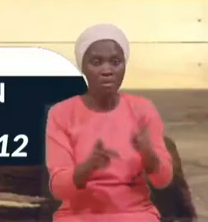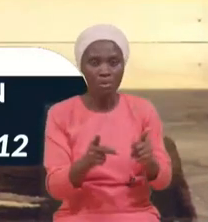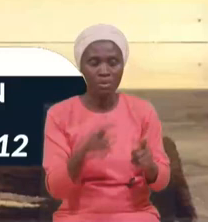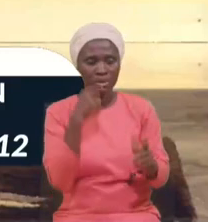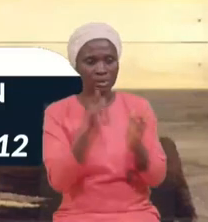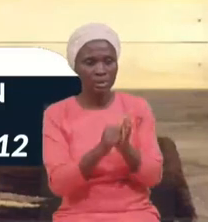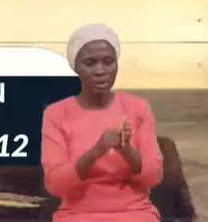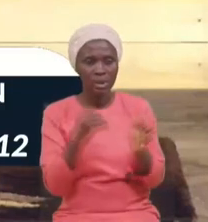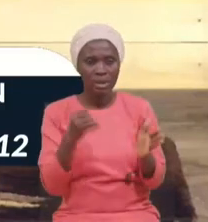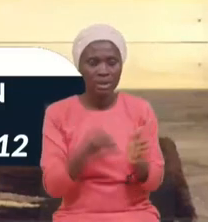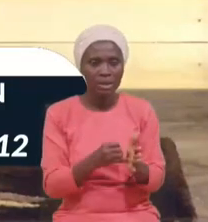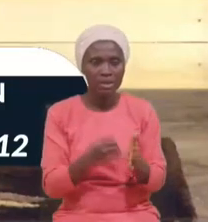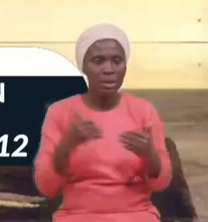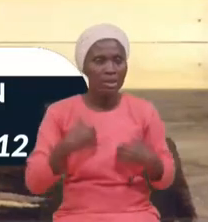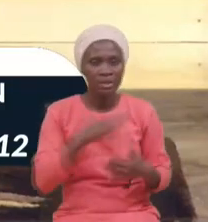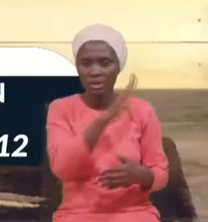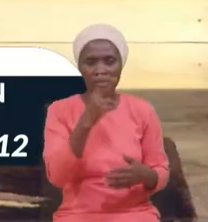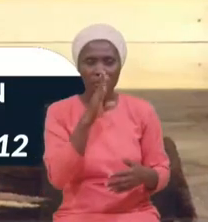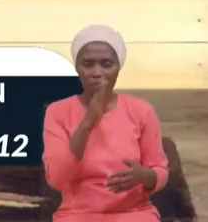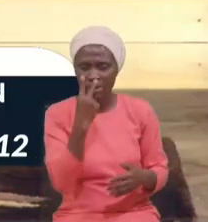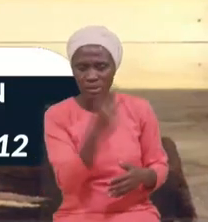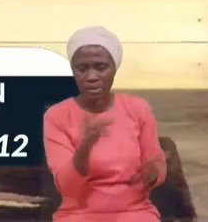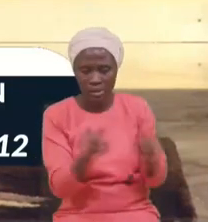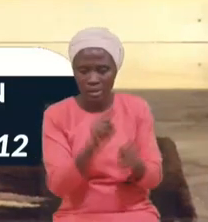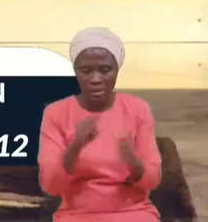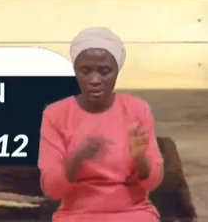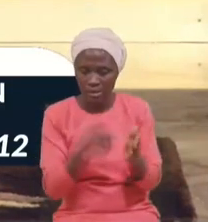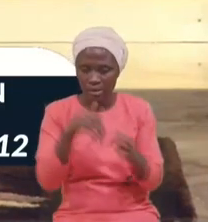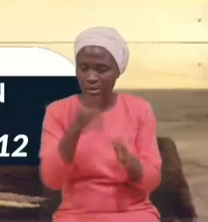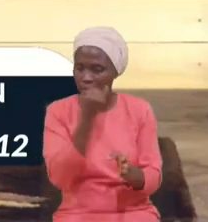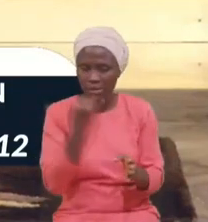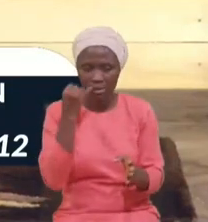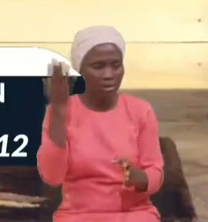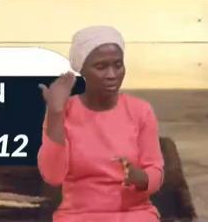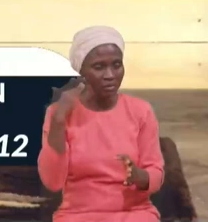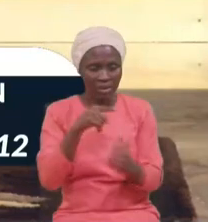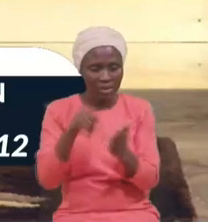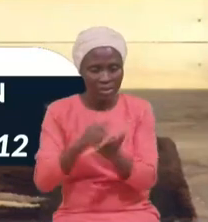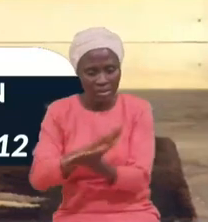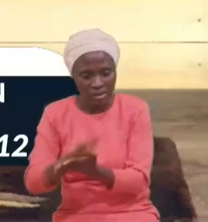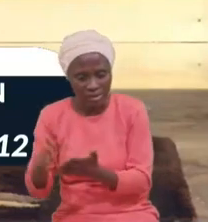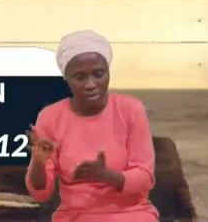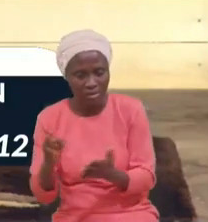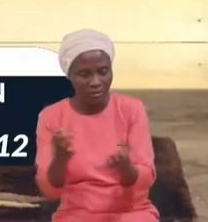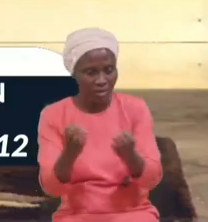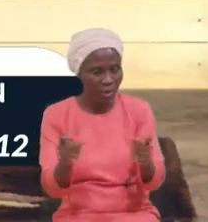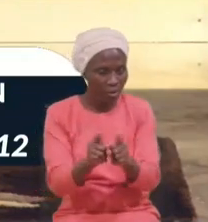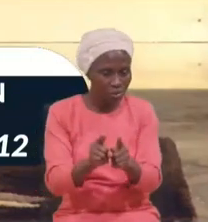disait, jamais pareille chose ne s'est vue en Israël. Cette purification de lépreux